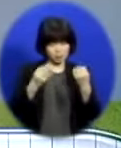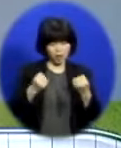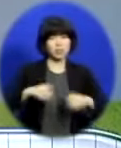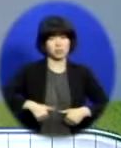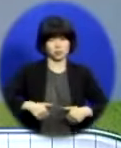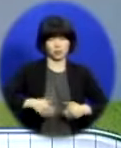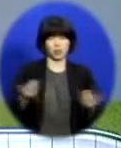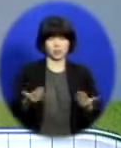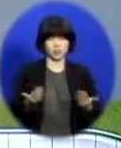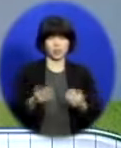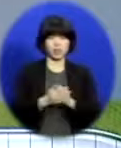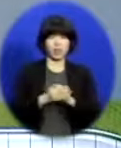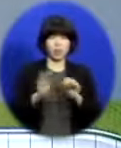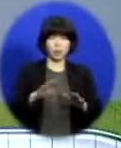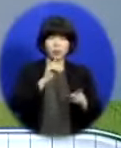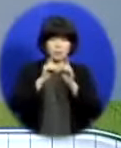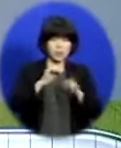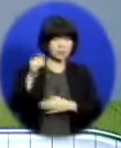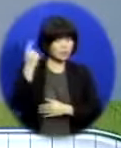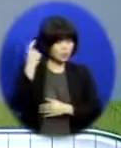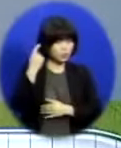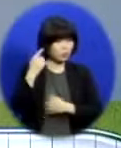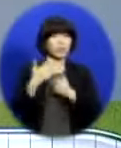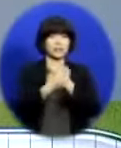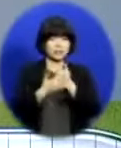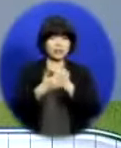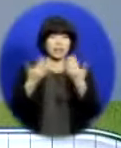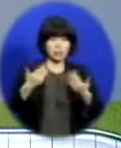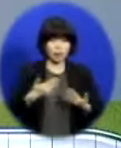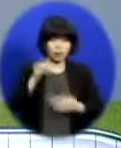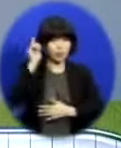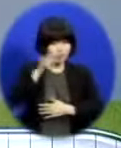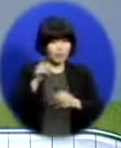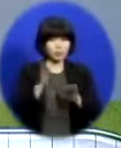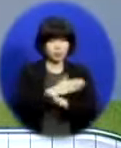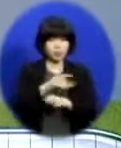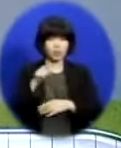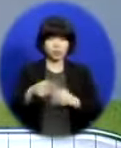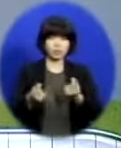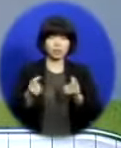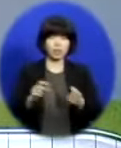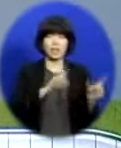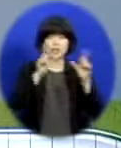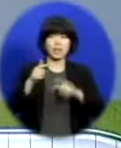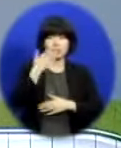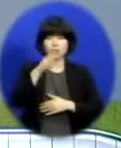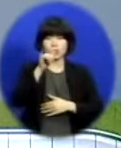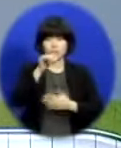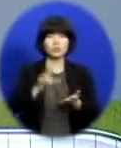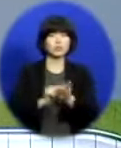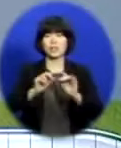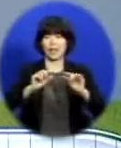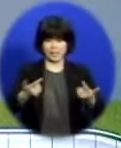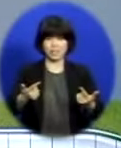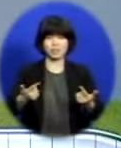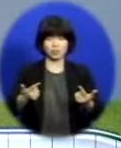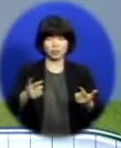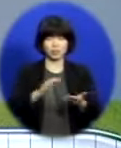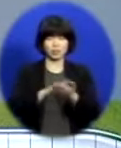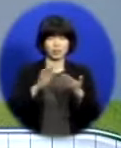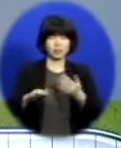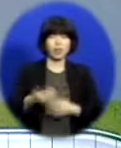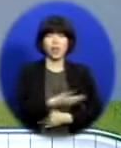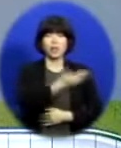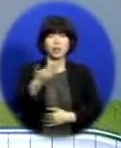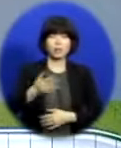일입니다 오늘 말씀을 듣고 은혜받고 내일부터 그렇게 사라질 수 있는 문제가 아니라는 겁니다